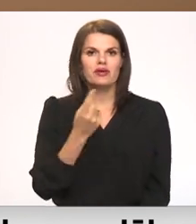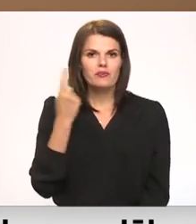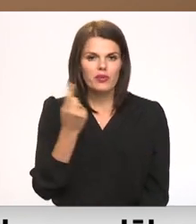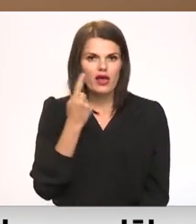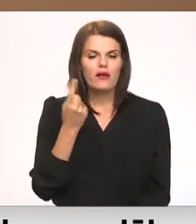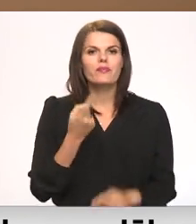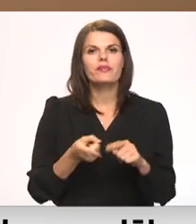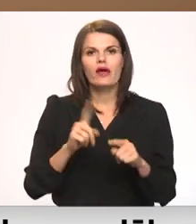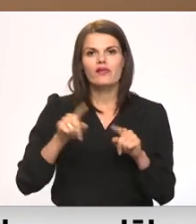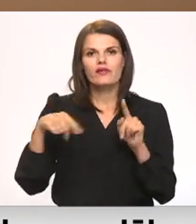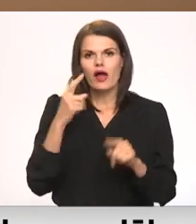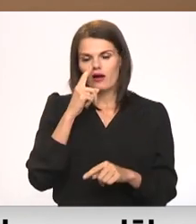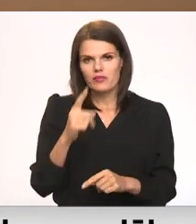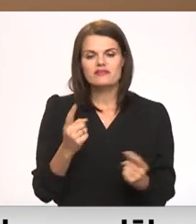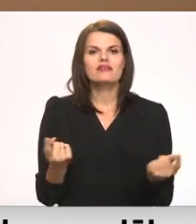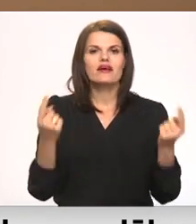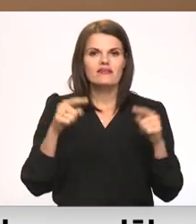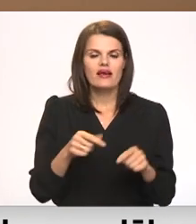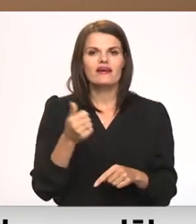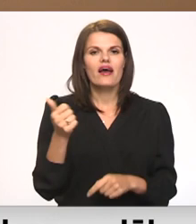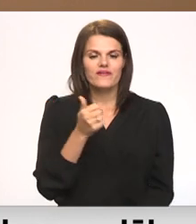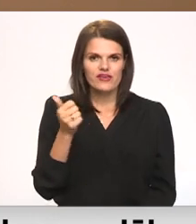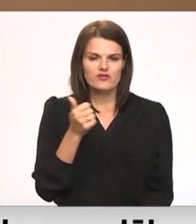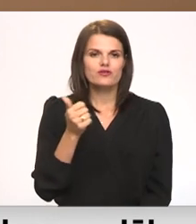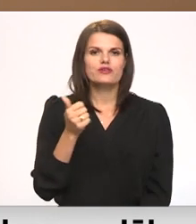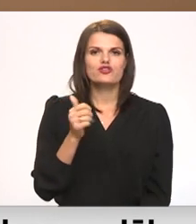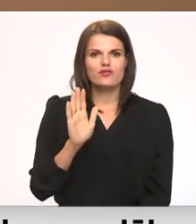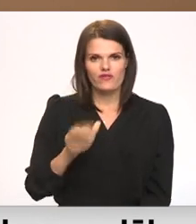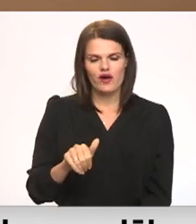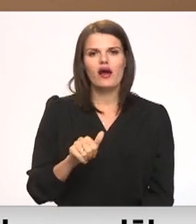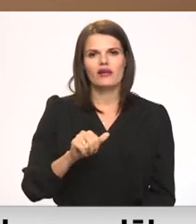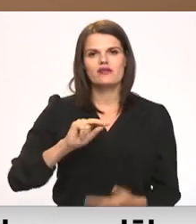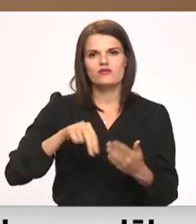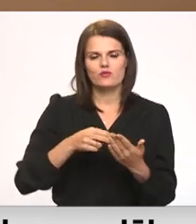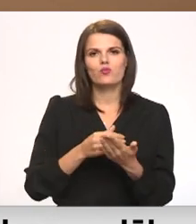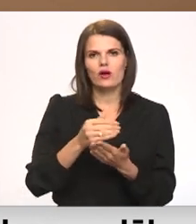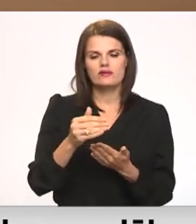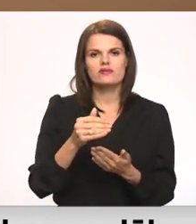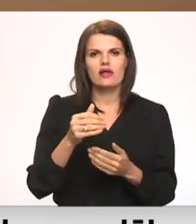pirmdienai, tad nākošanais laikā viņiem tas būs iespēja izdarīt,